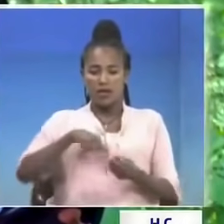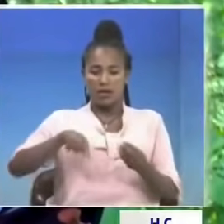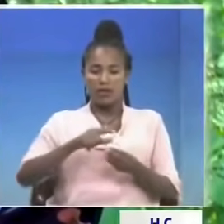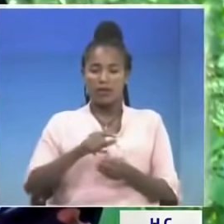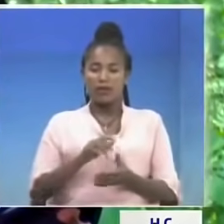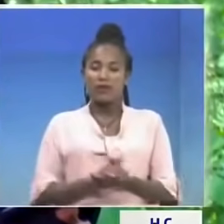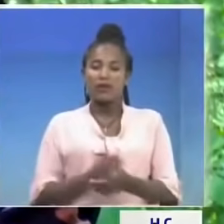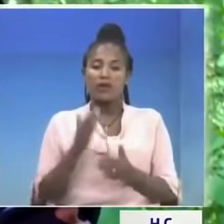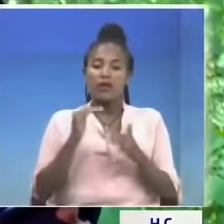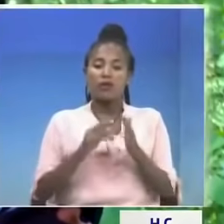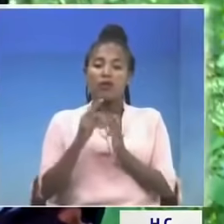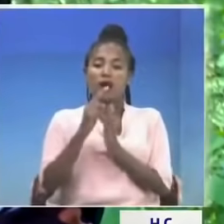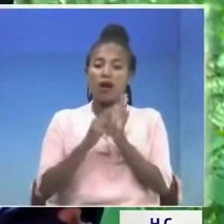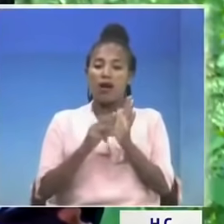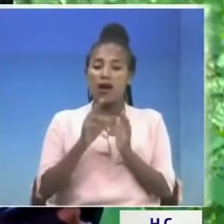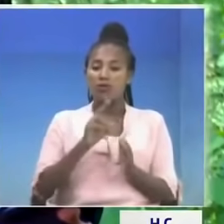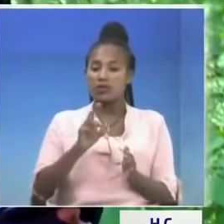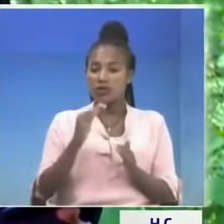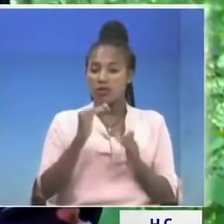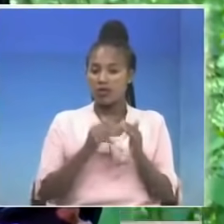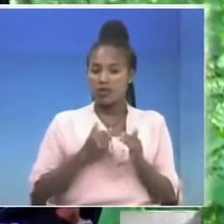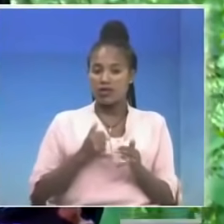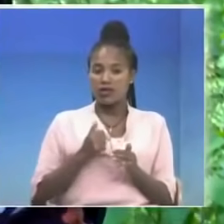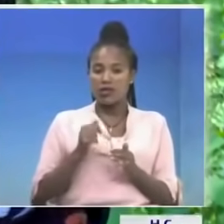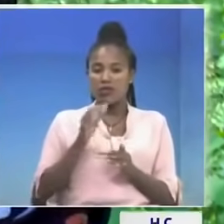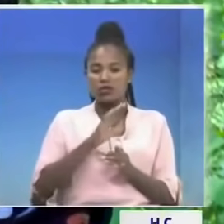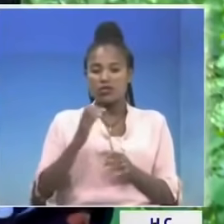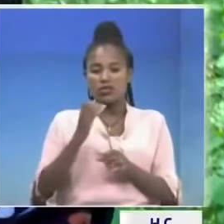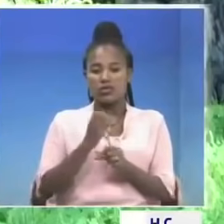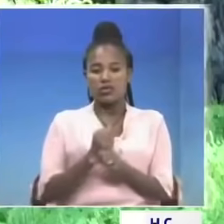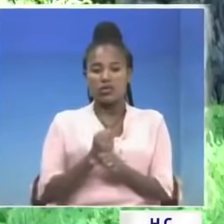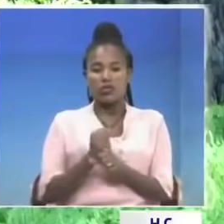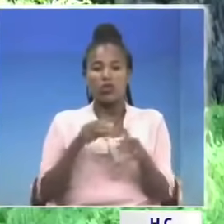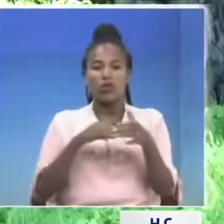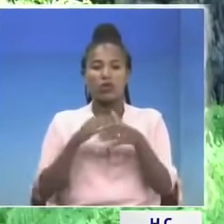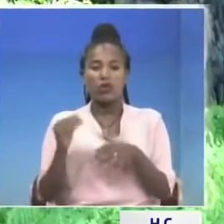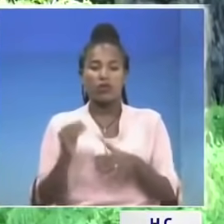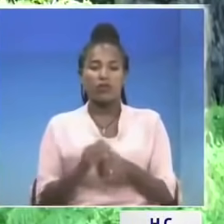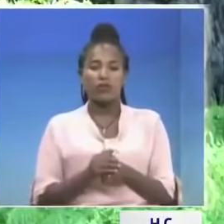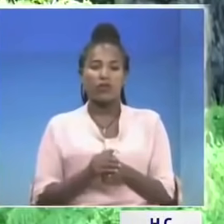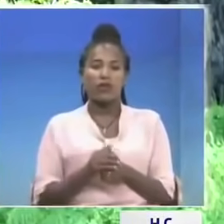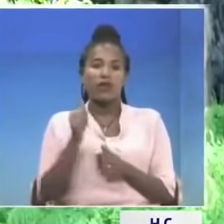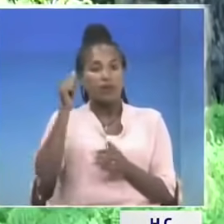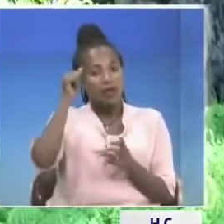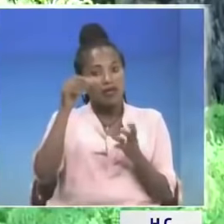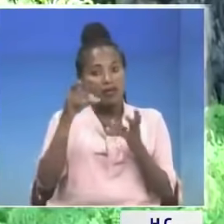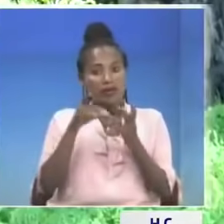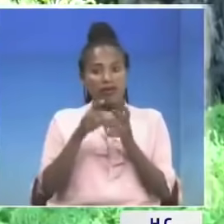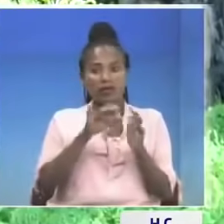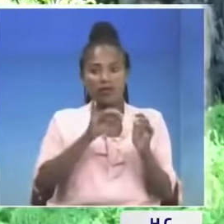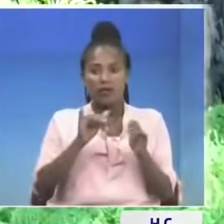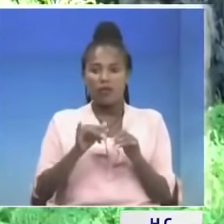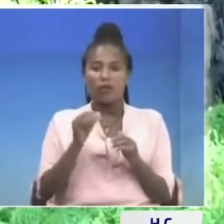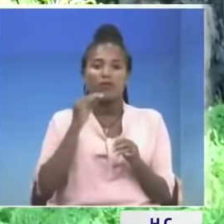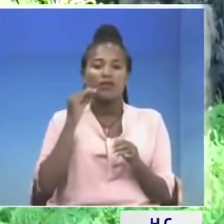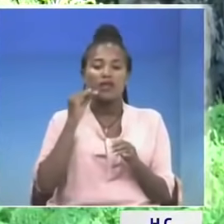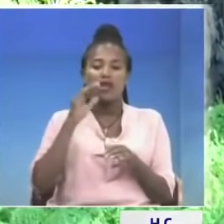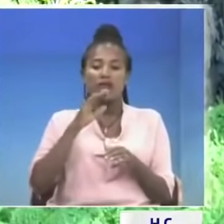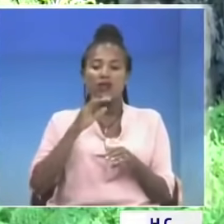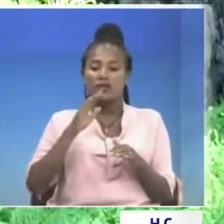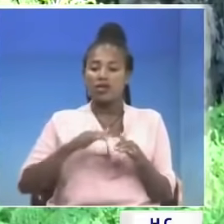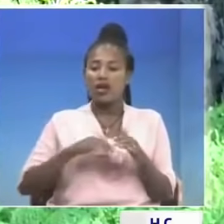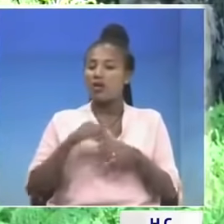ሐሙስ ገቡ እነሱ። እኔ ደግሞ ያው ልጆችን ይዤ ትንሽ ወጣልኩኝ። ባልተቤቴ ደግሞ ያው ድረቸንና ቤቴን ጥያሎ